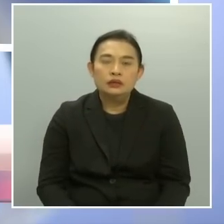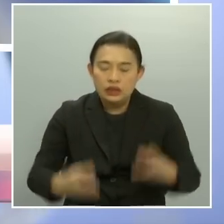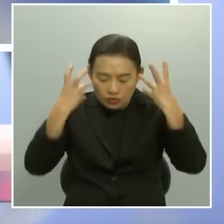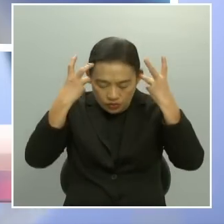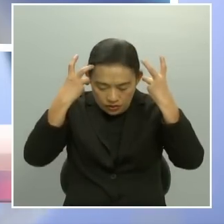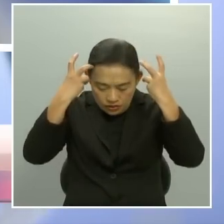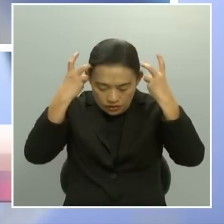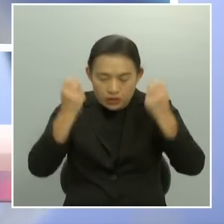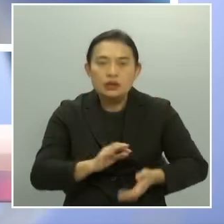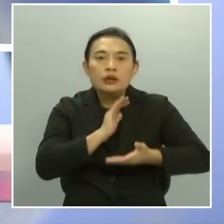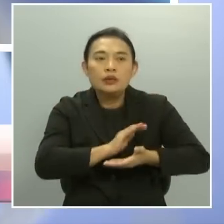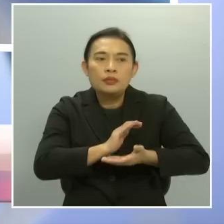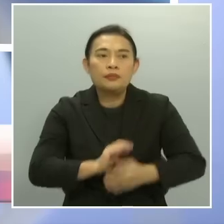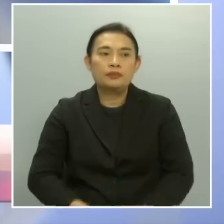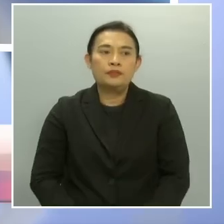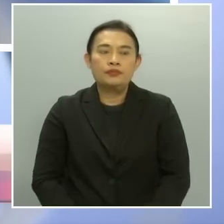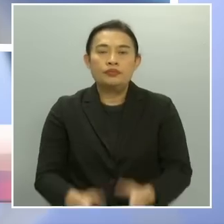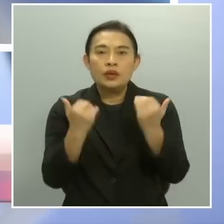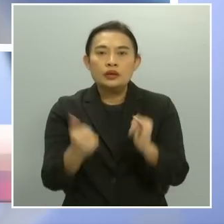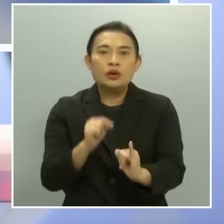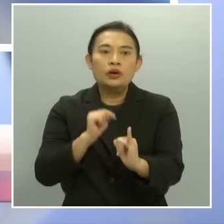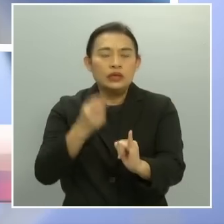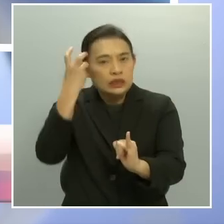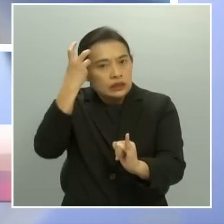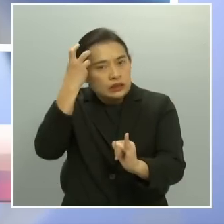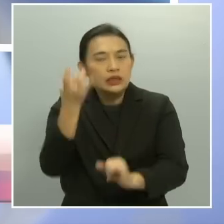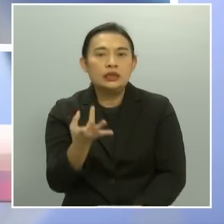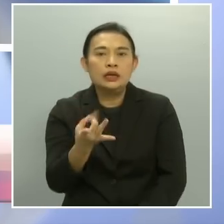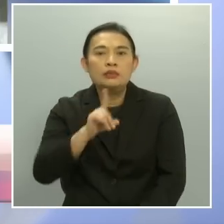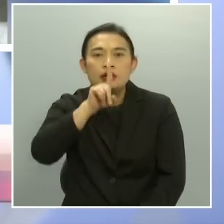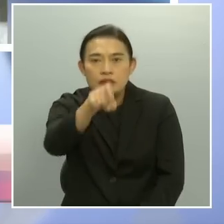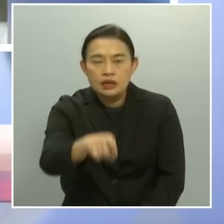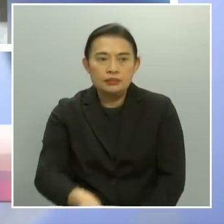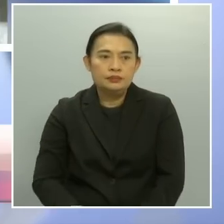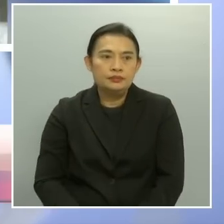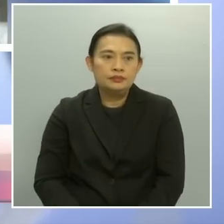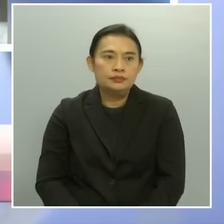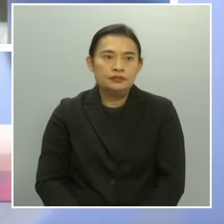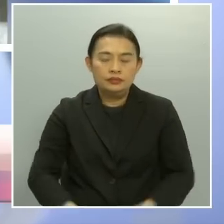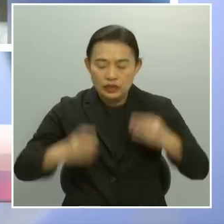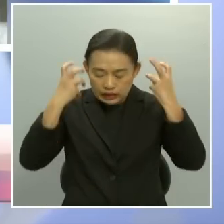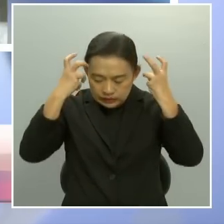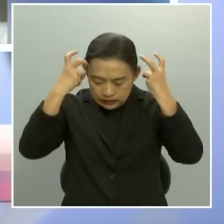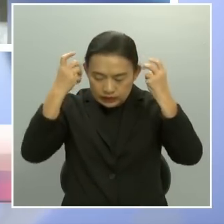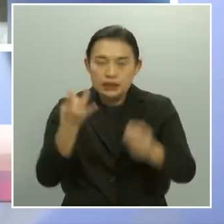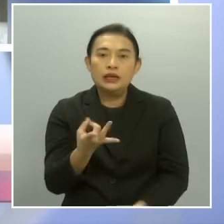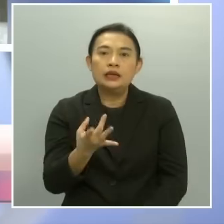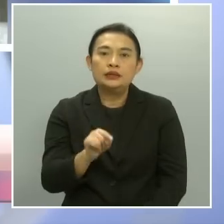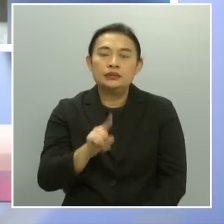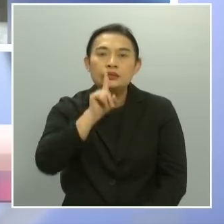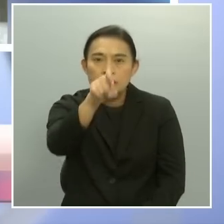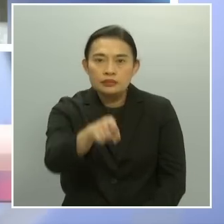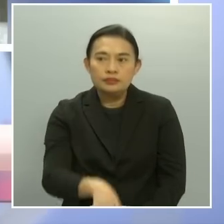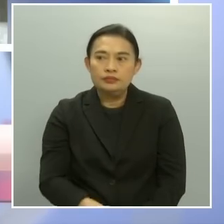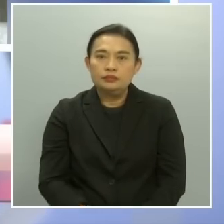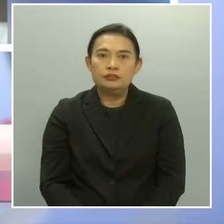ายๆเรื่อง คุณแม่ครับผมขออนุญาตนะตอนนี้น้องแกซีเรียสอะไรบ้างคือที่เครียดเนี่ยมีเรื่องอะไรอยู่บ้างถึงได้หนักขนาดนี ้เ